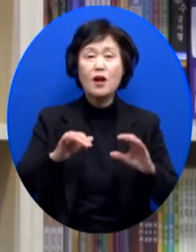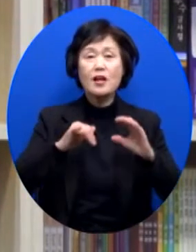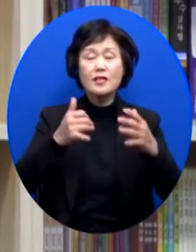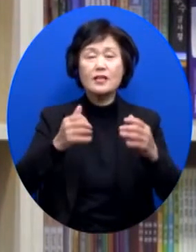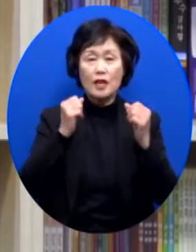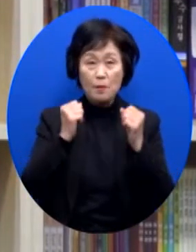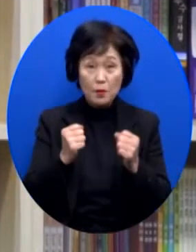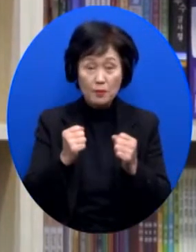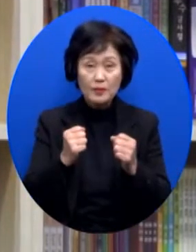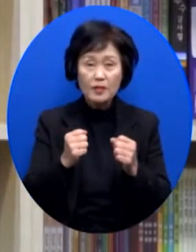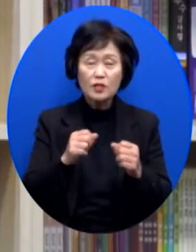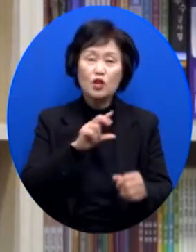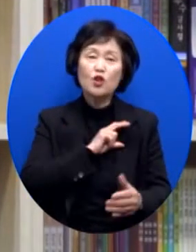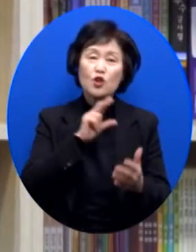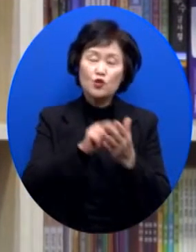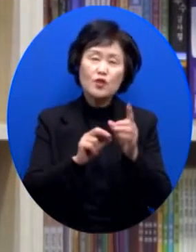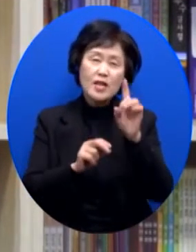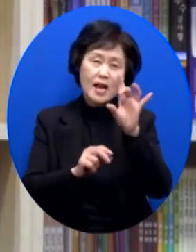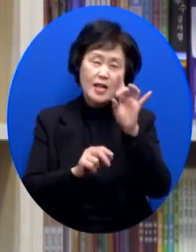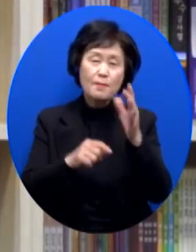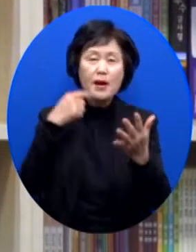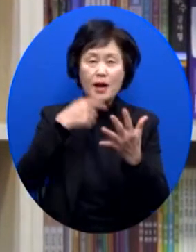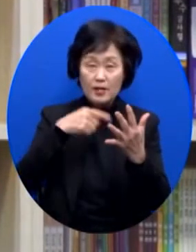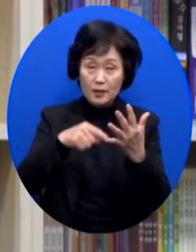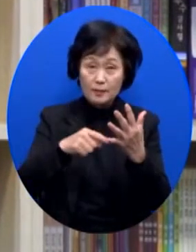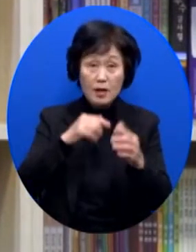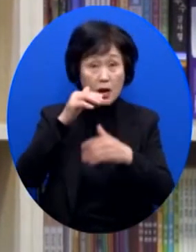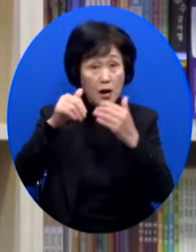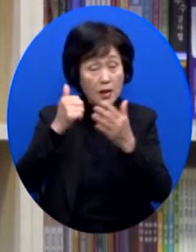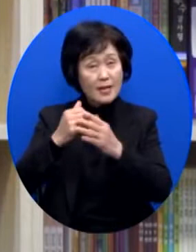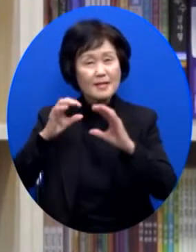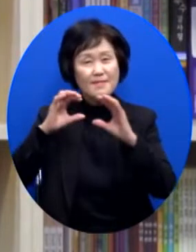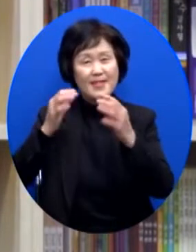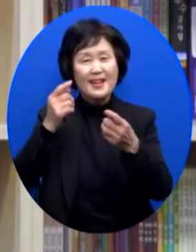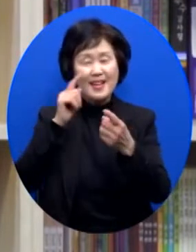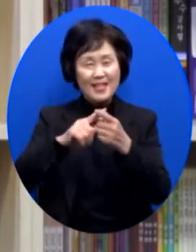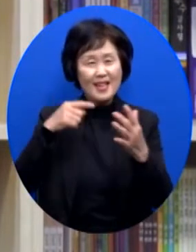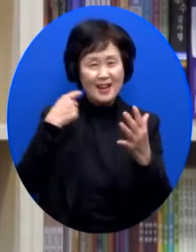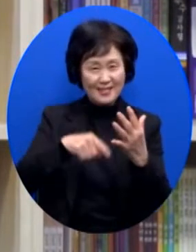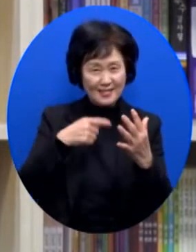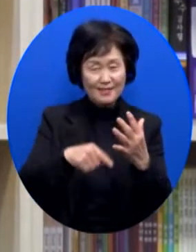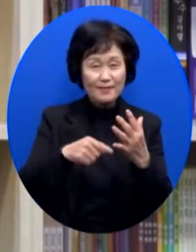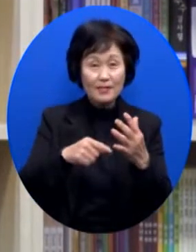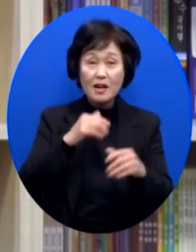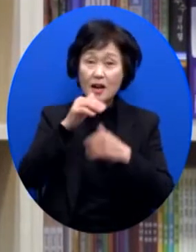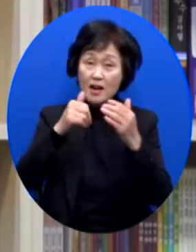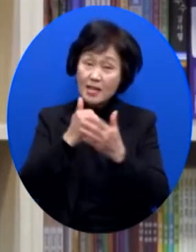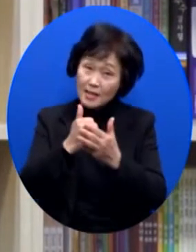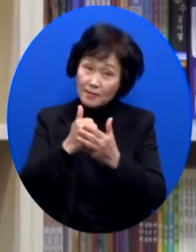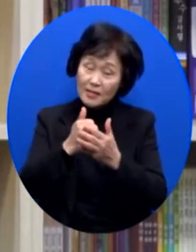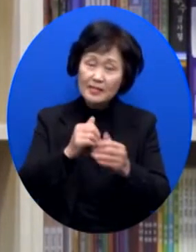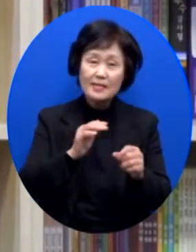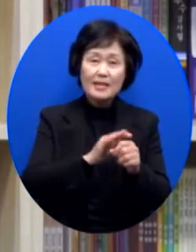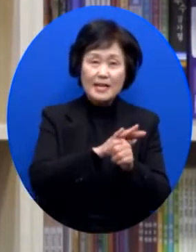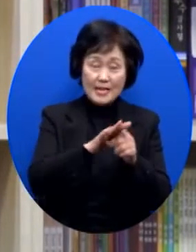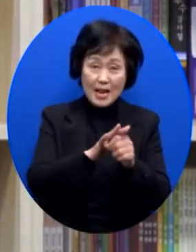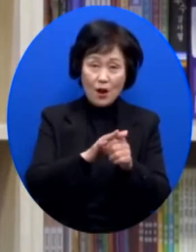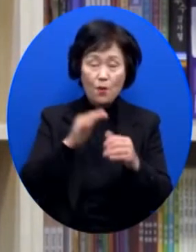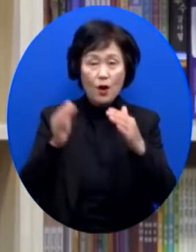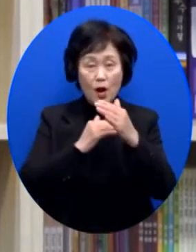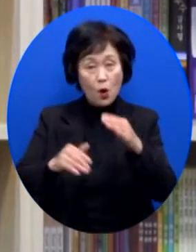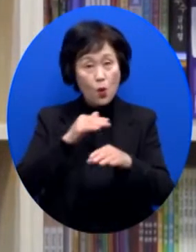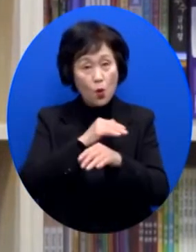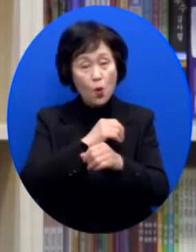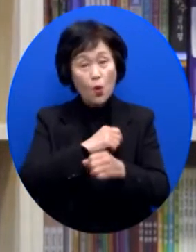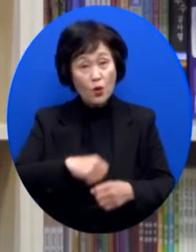주제만 가르 싫었어요 하나님의 나라입니다 하나님께서 사랑과 공의로 다스리는